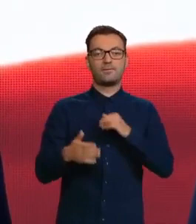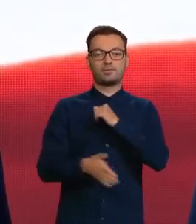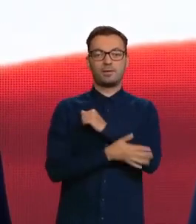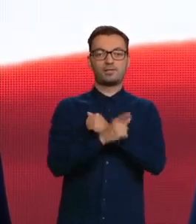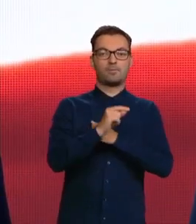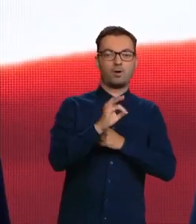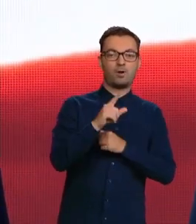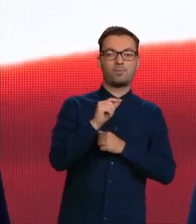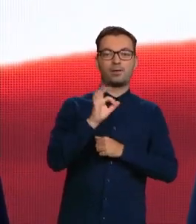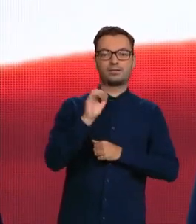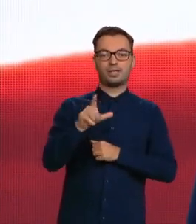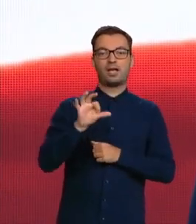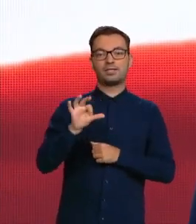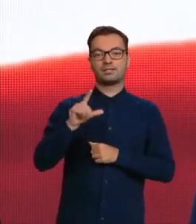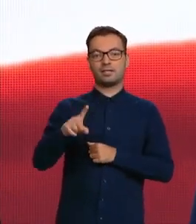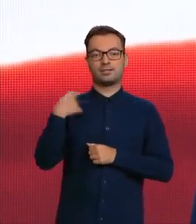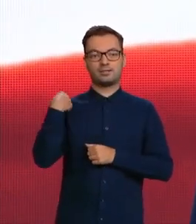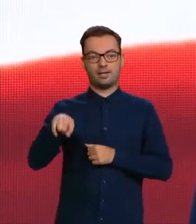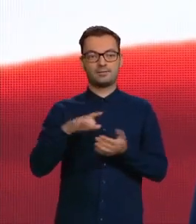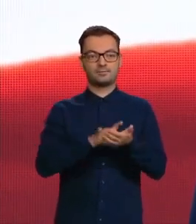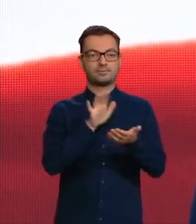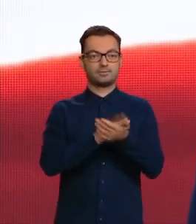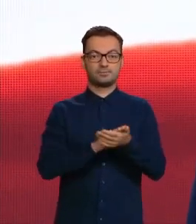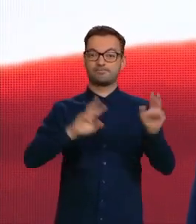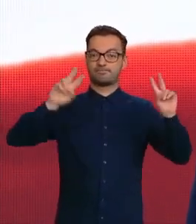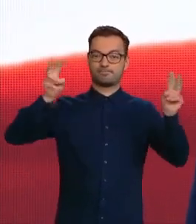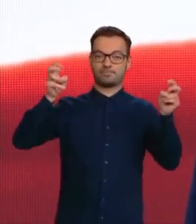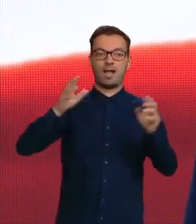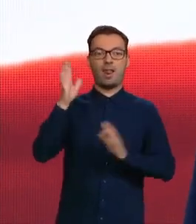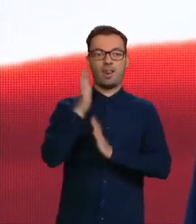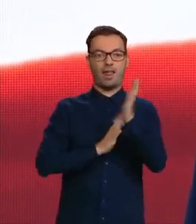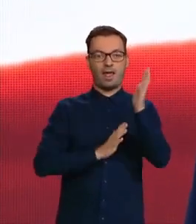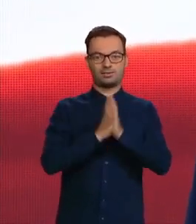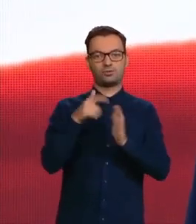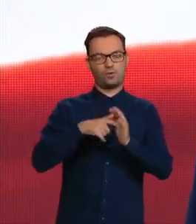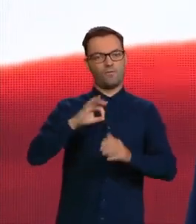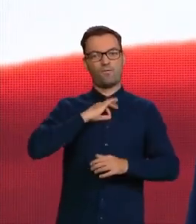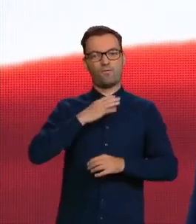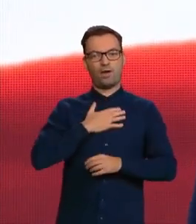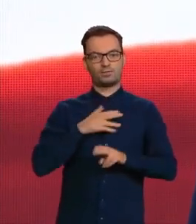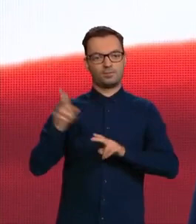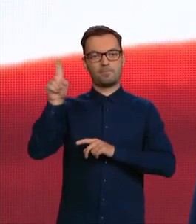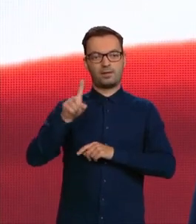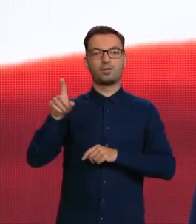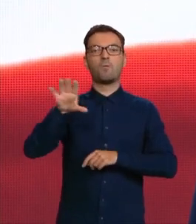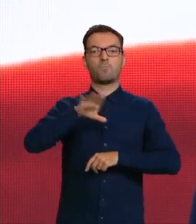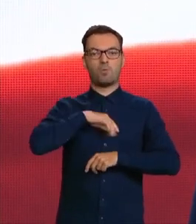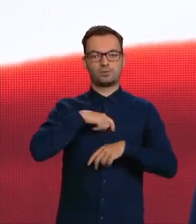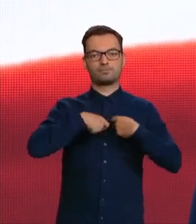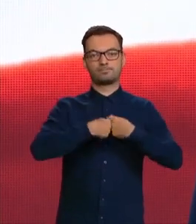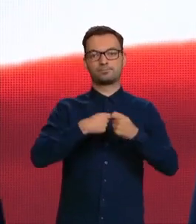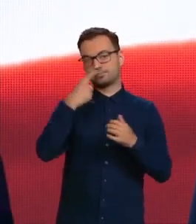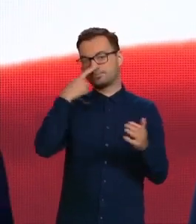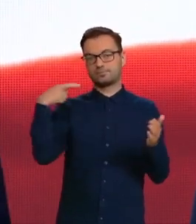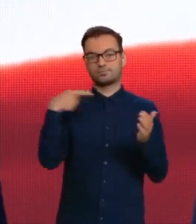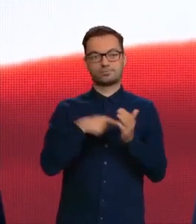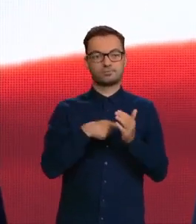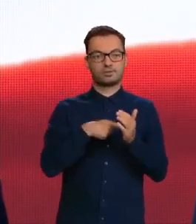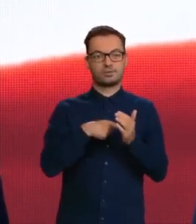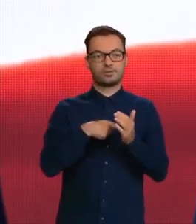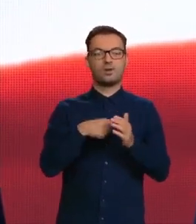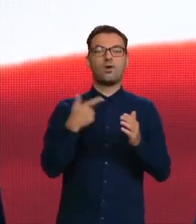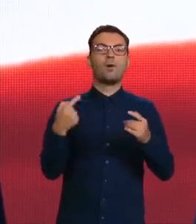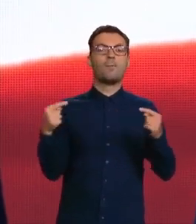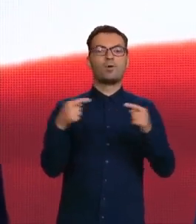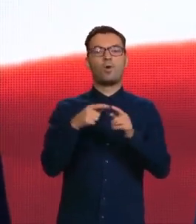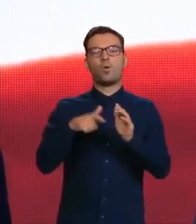PO-PSL i SLD, w której napisano, że, ponownie cytat, lasy stanowiące własność Skarbu Państwa mogą być zbywane wyłącznie w przypadkach określonych w ustawie